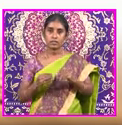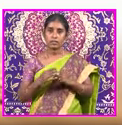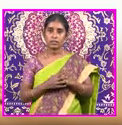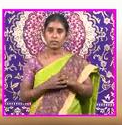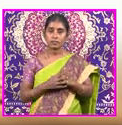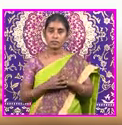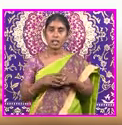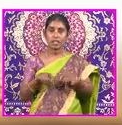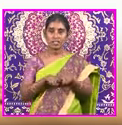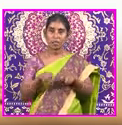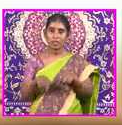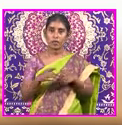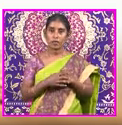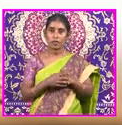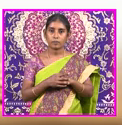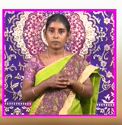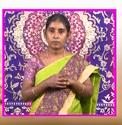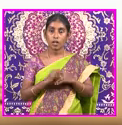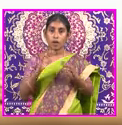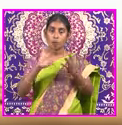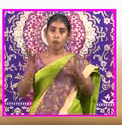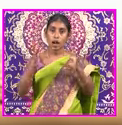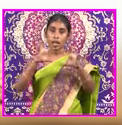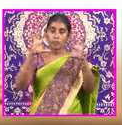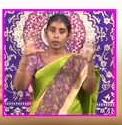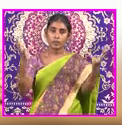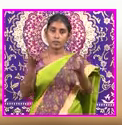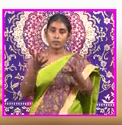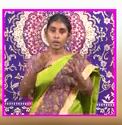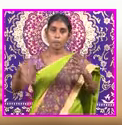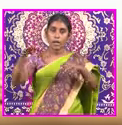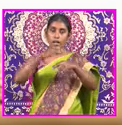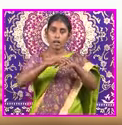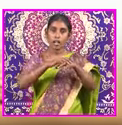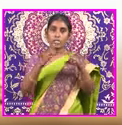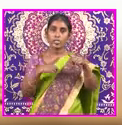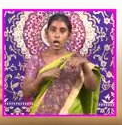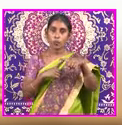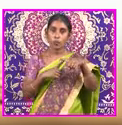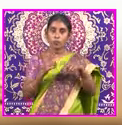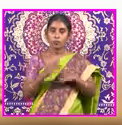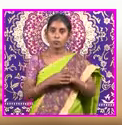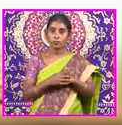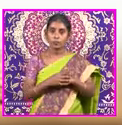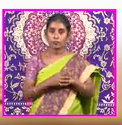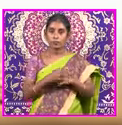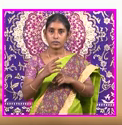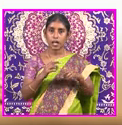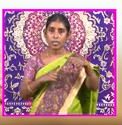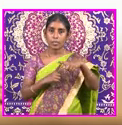பகுதி. ஆக கீழ்பகுதியில் கீழடுக்கில் வந்து குறைவான வெப்பநிலையும் அங்கே போய் அதிகமான வெப்பநிலையும் இருக்கிறது. இதனால் வந்து அந்த டயக்ராமில் உங்களுக்கு